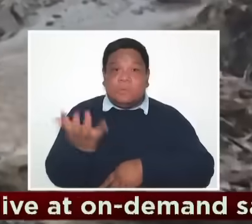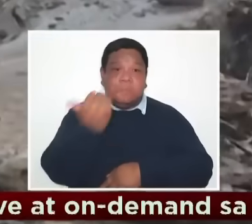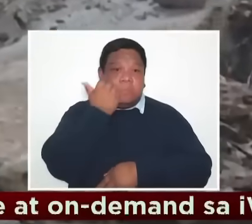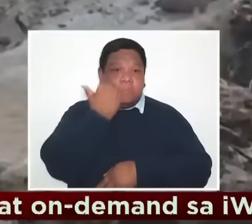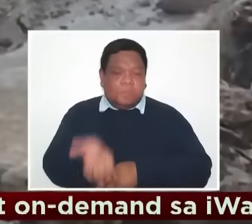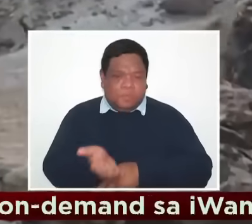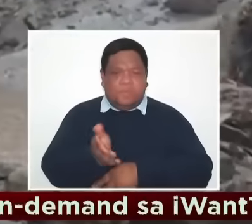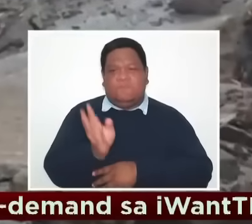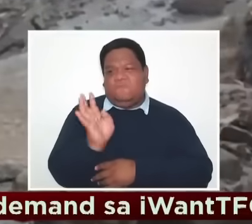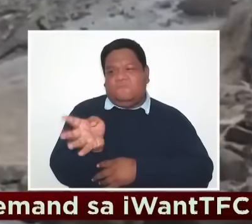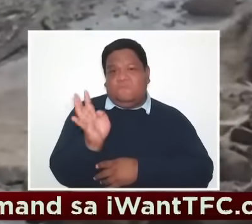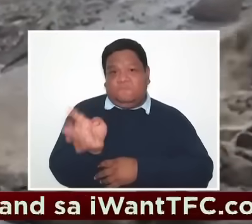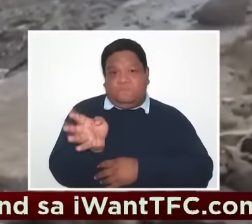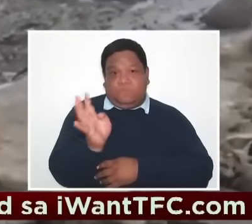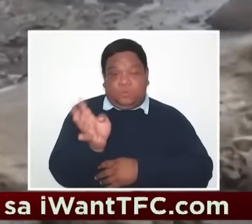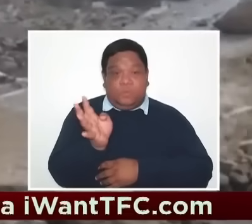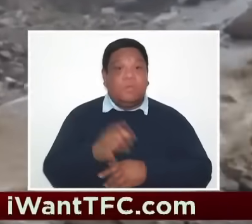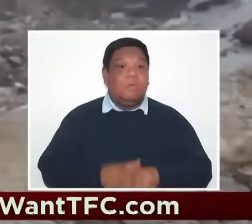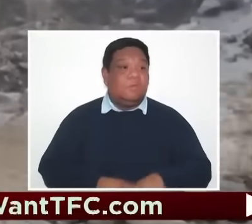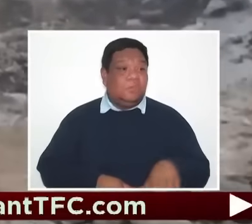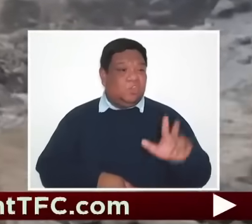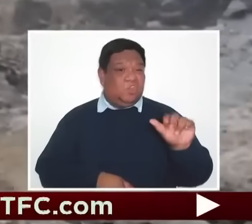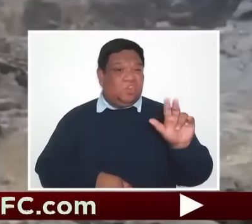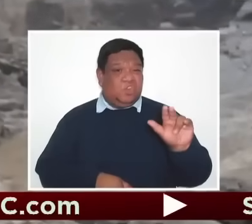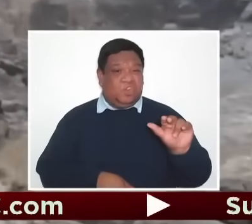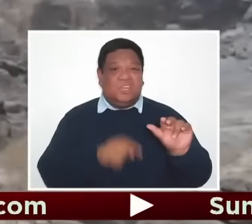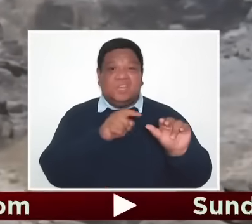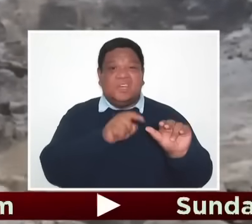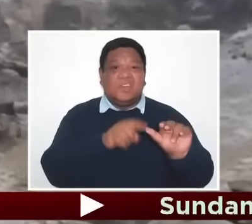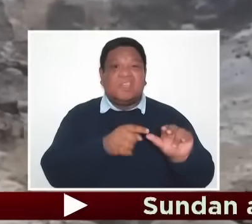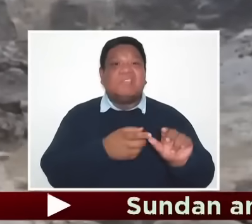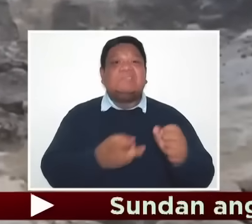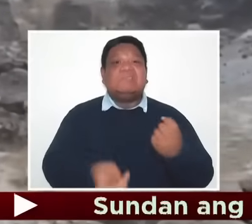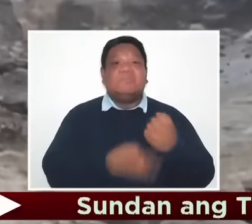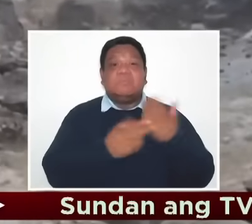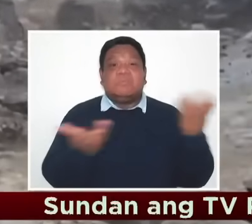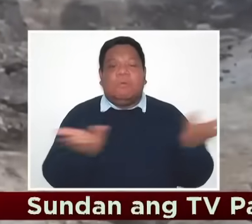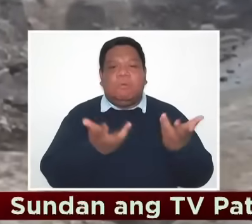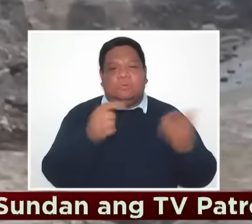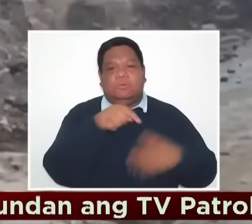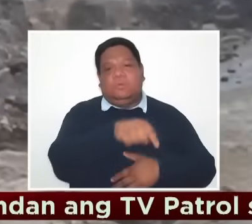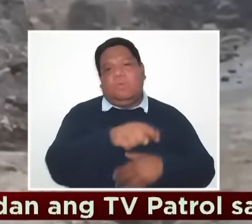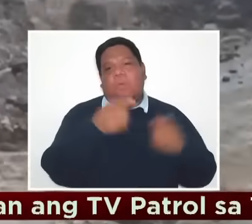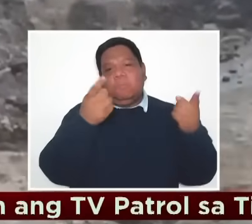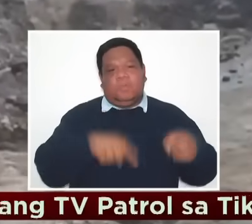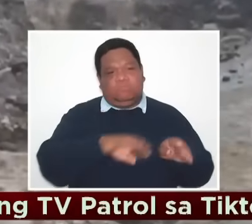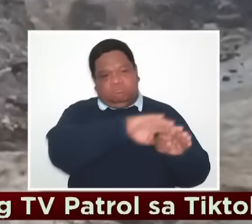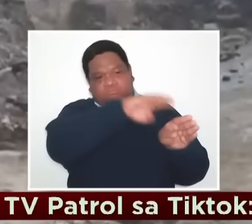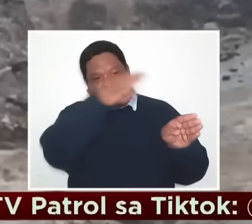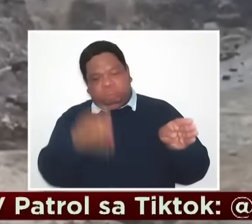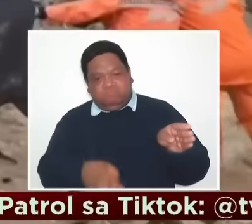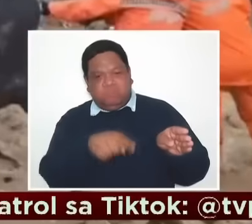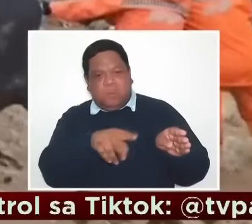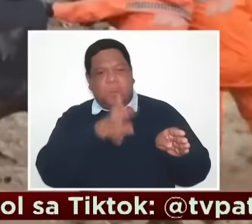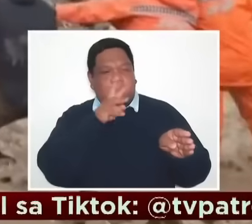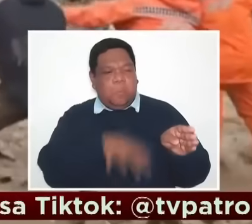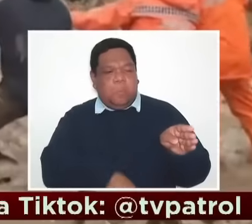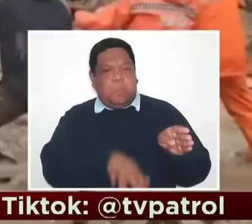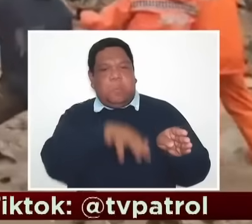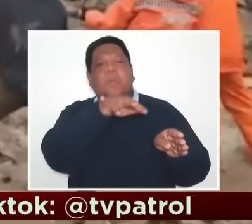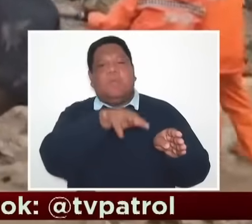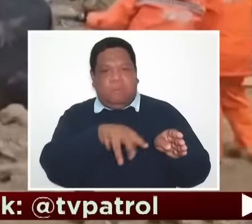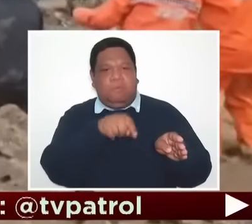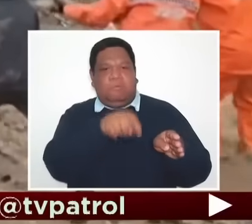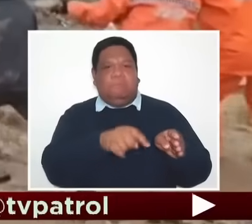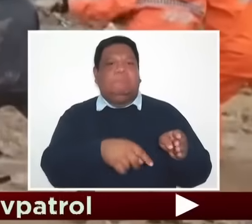nakuha mula sa mga sasakyang nalubog ng baha sa isang tunnel sa Cheongju. Nagsimula ang matinding pag-ulan noong nakaraang linggo